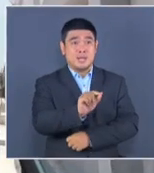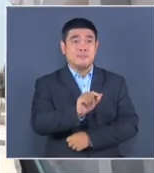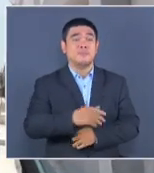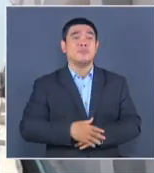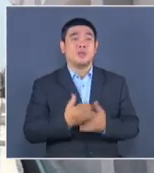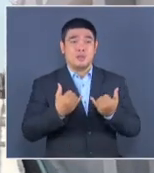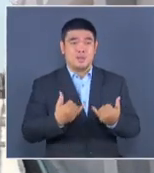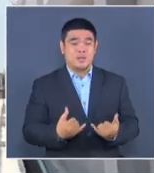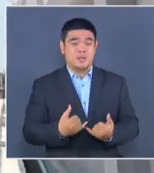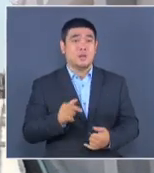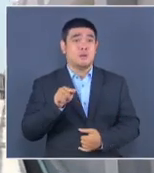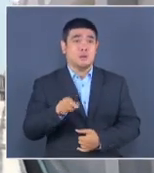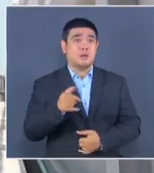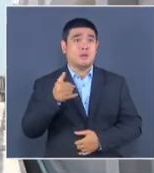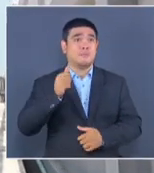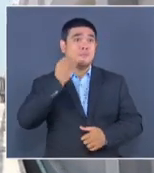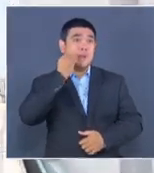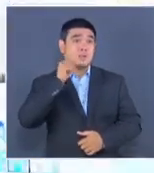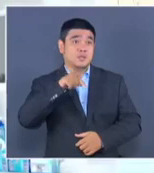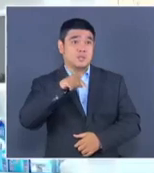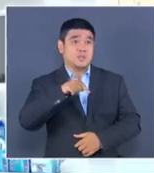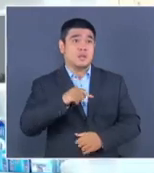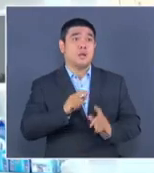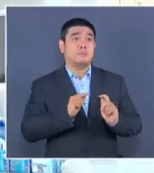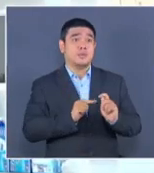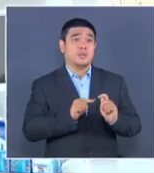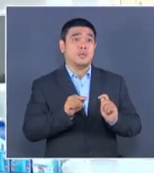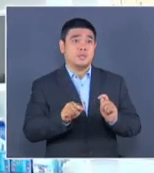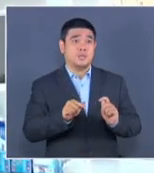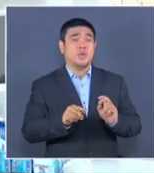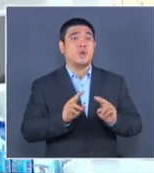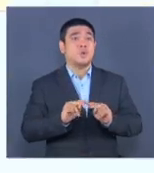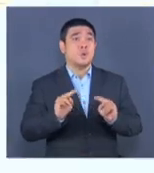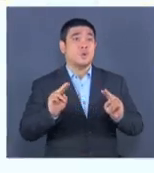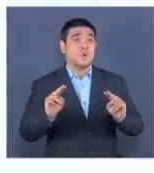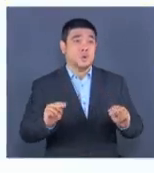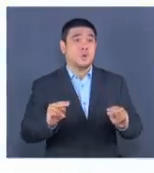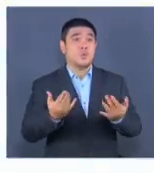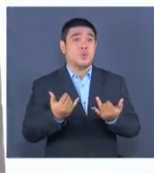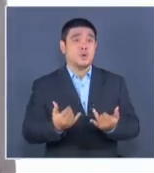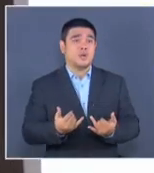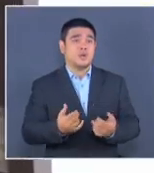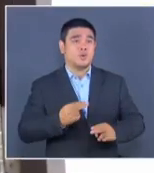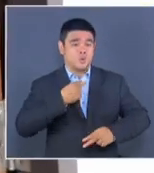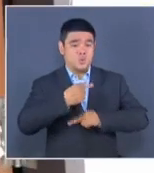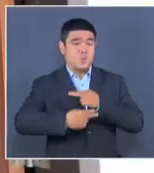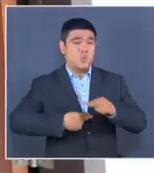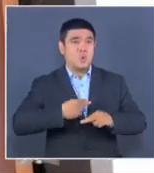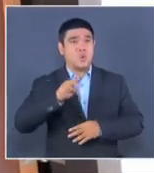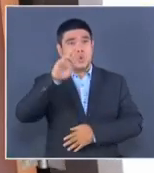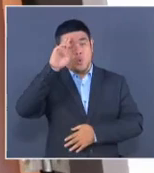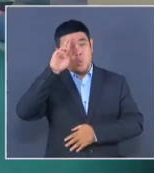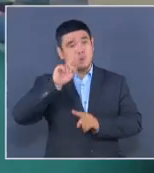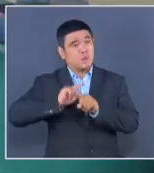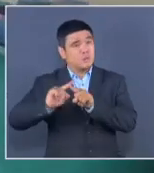ปัจจุบันต้อไกรศรีอาศัยอยู่ที่บ้านสุขสุดท้ายอำเภอไซน้อยจังหวัดนนทบุรีทุกวันนี้ยังต้องรักษาอาการป่วยด้วยโรคภัย